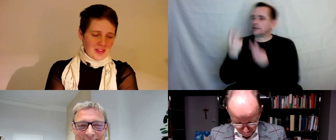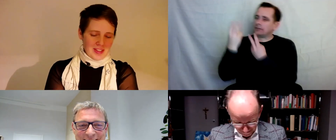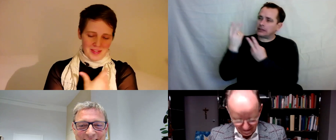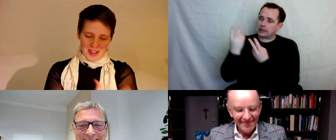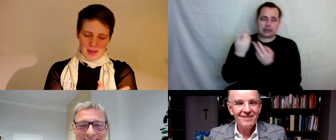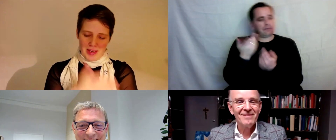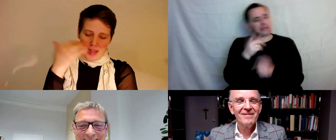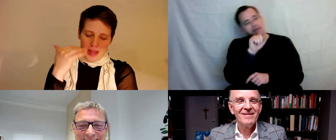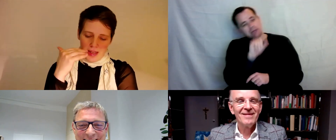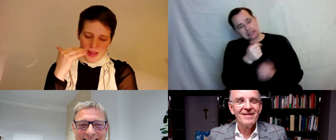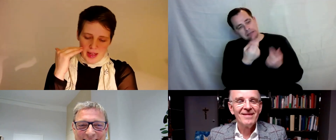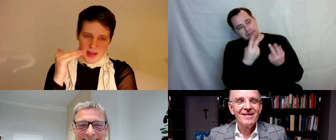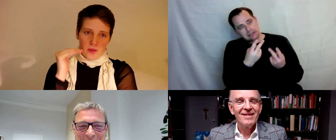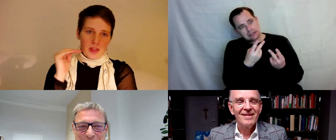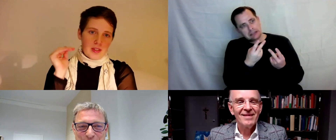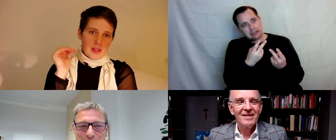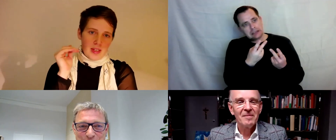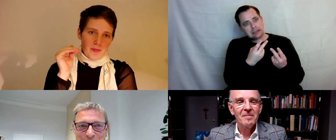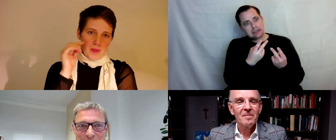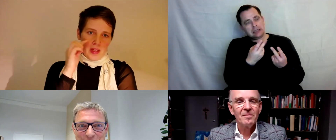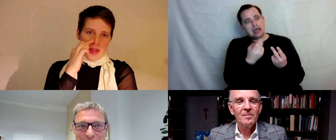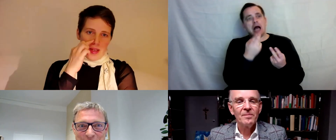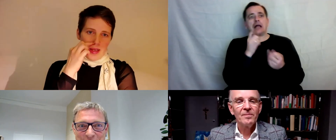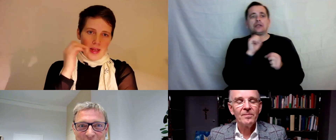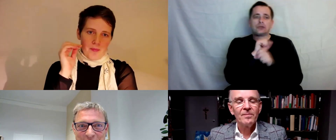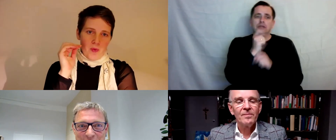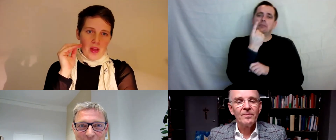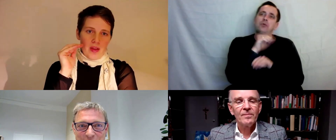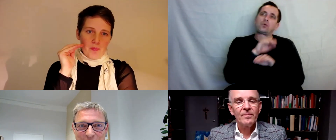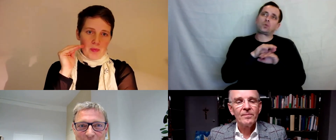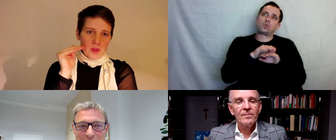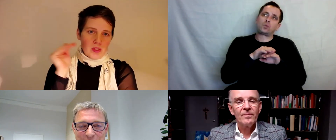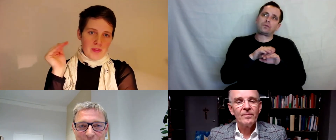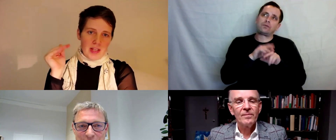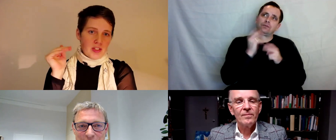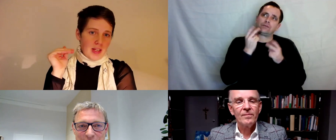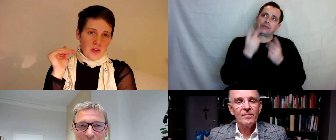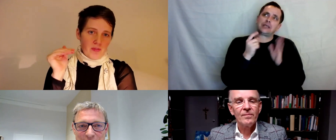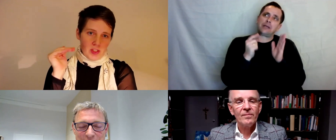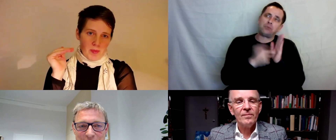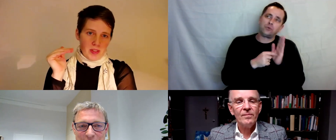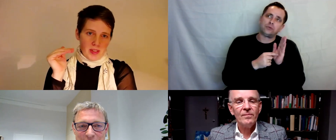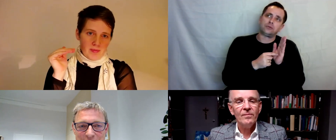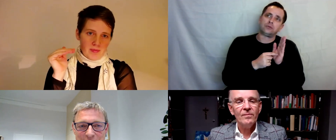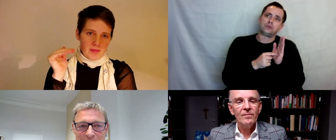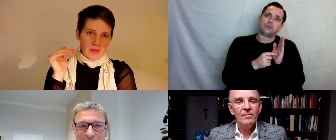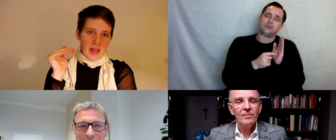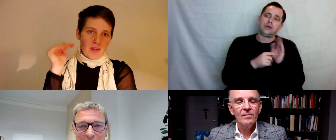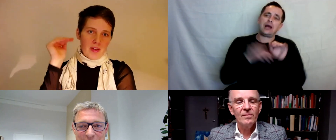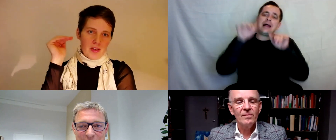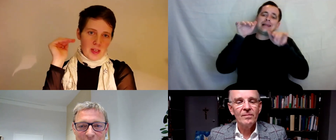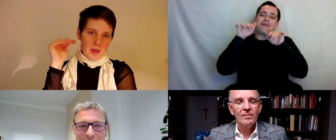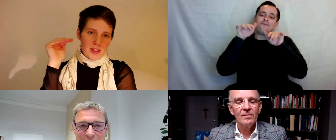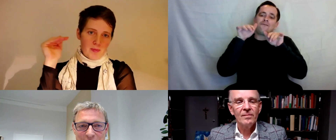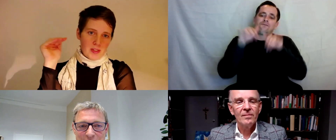und auch nicht das, was ich meine. Eine grundlegende Sache. Man muss die falschen Zahlen irgendwann stabilisieren.